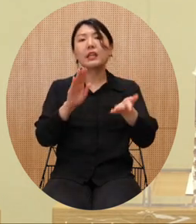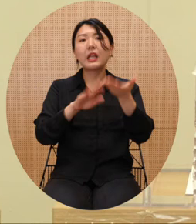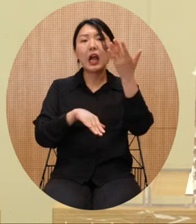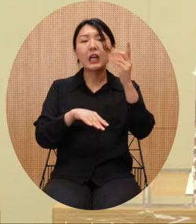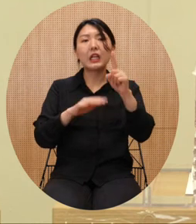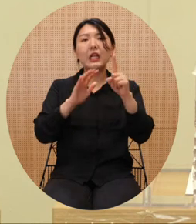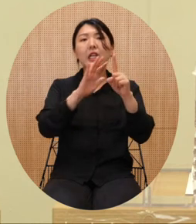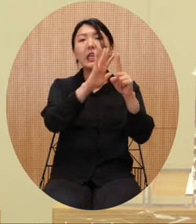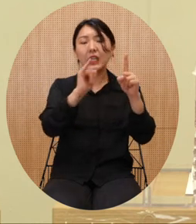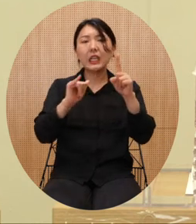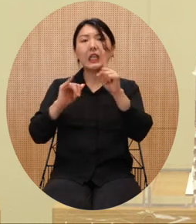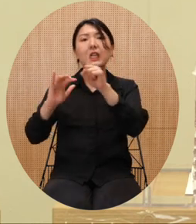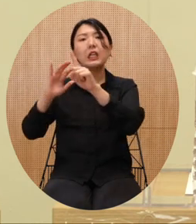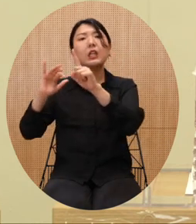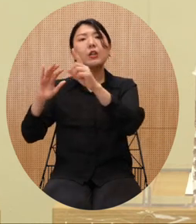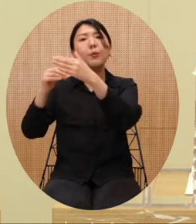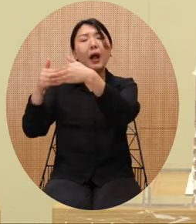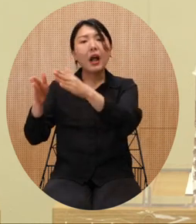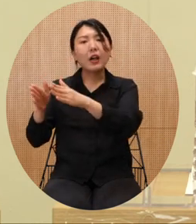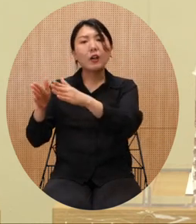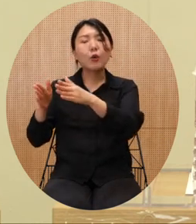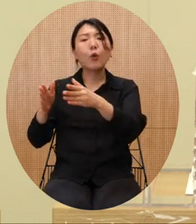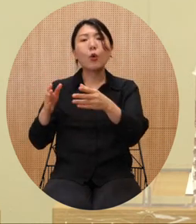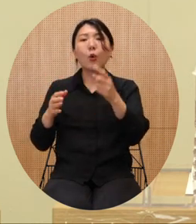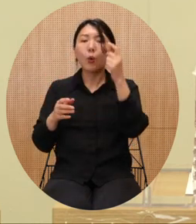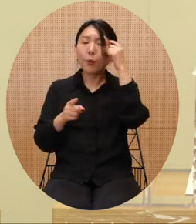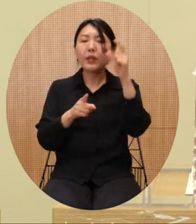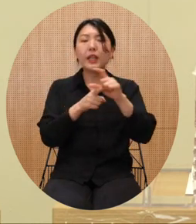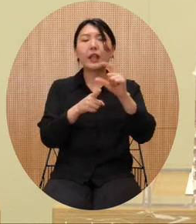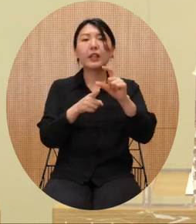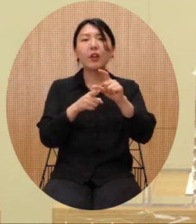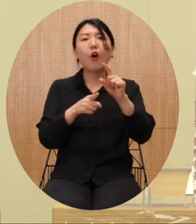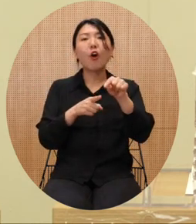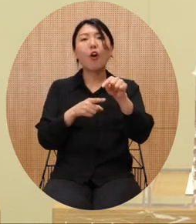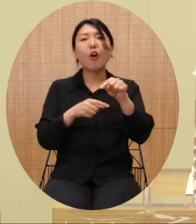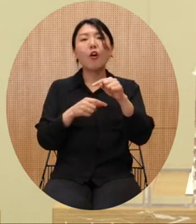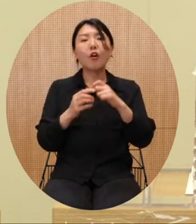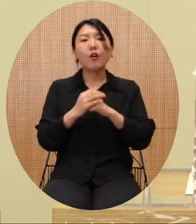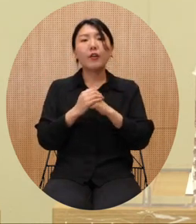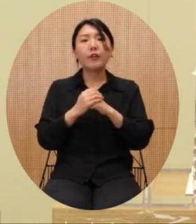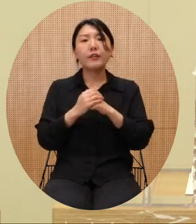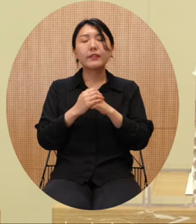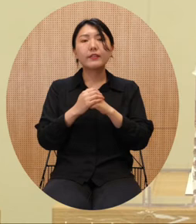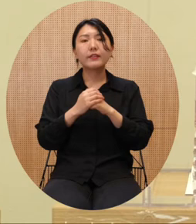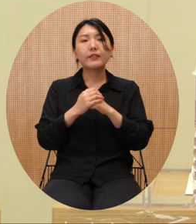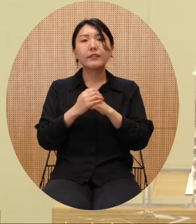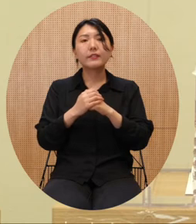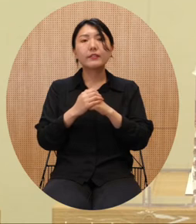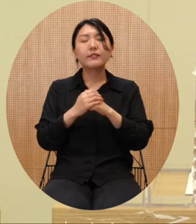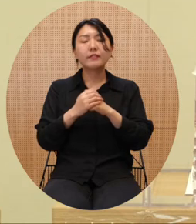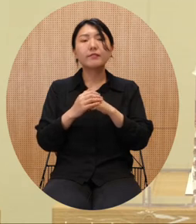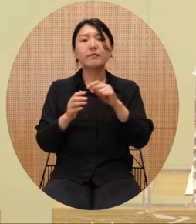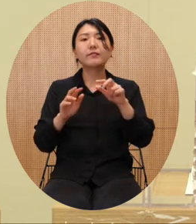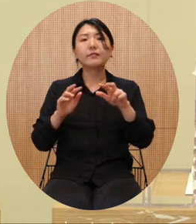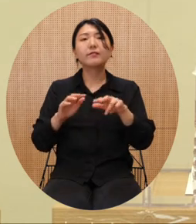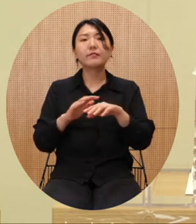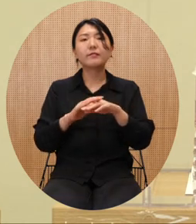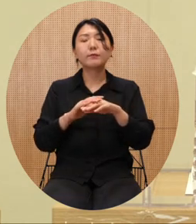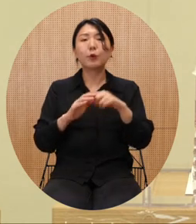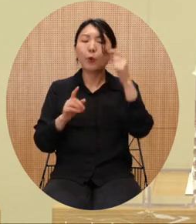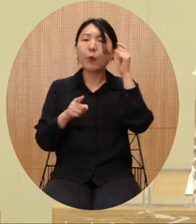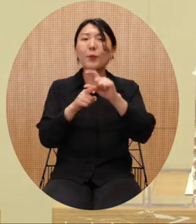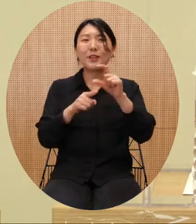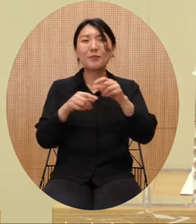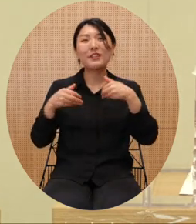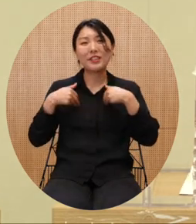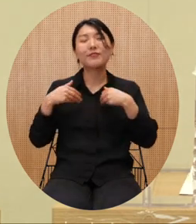인정해주는 적정 주거 기준으로의 변화가 현대 생활의 최저 기준으로서 우리가 지향해야 될 부분이